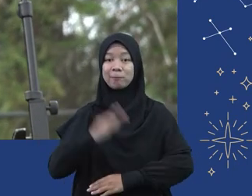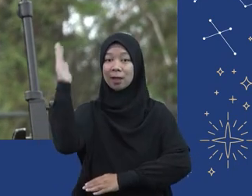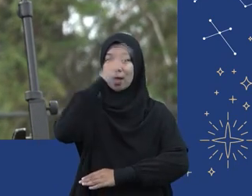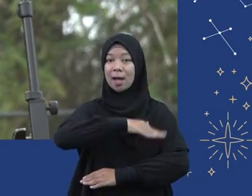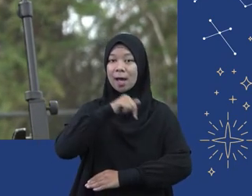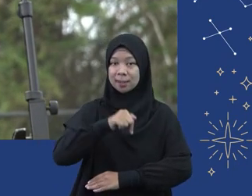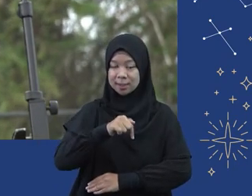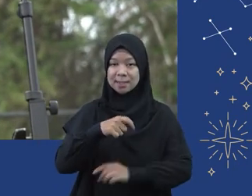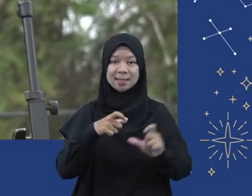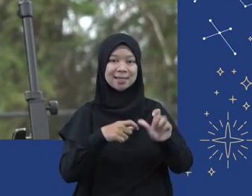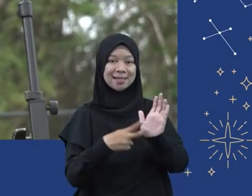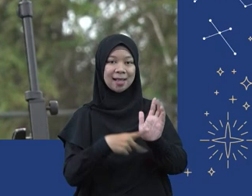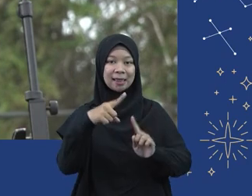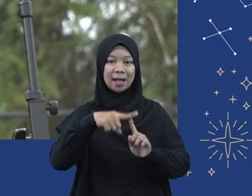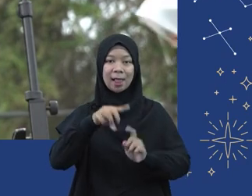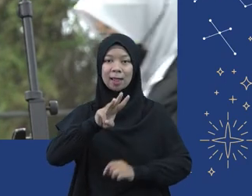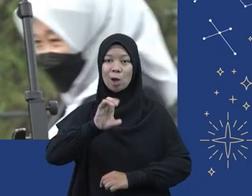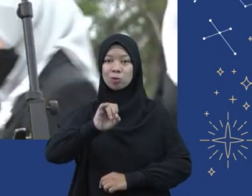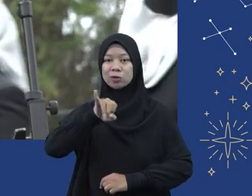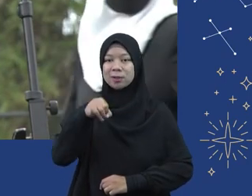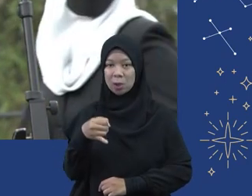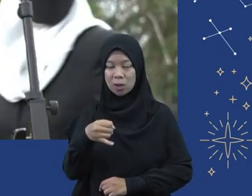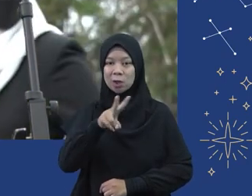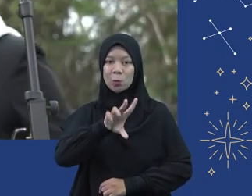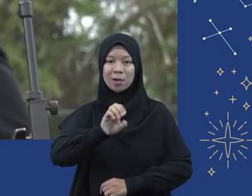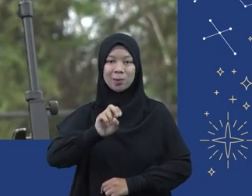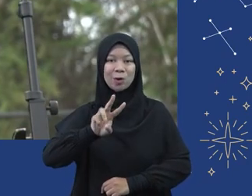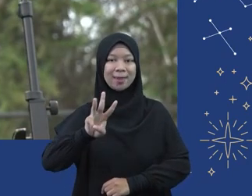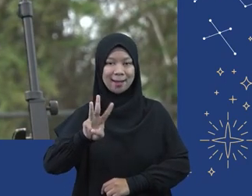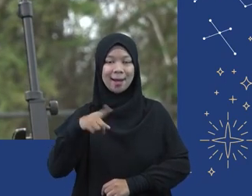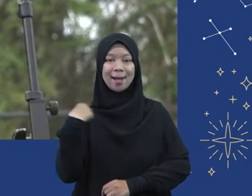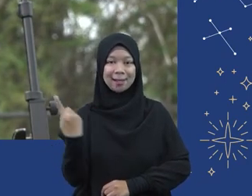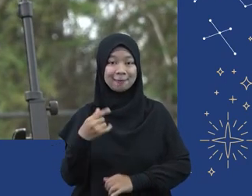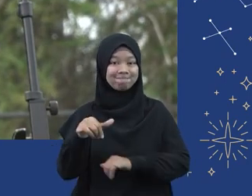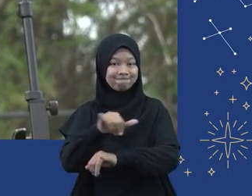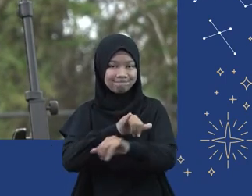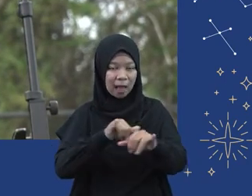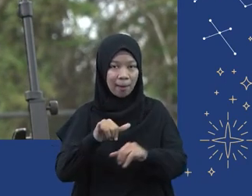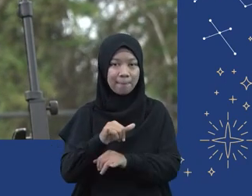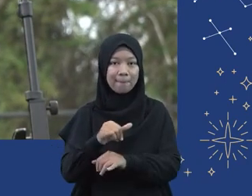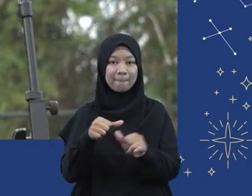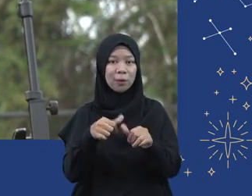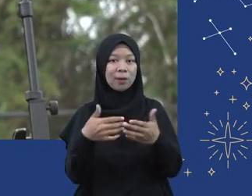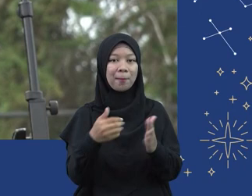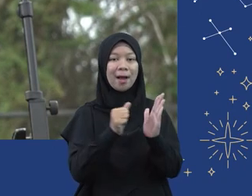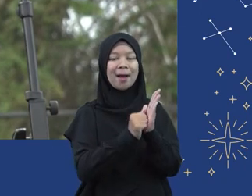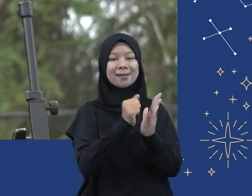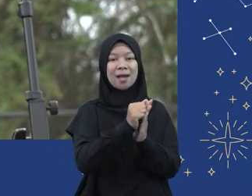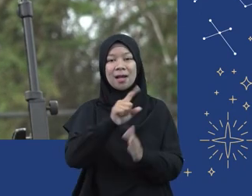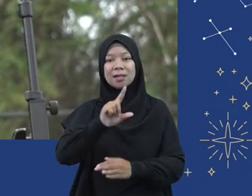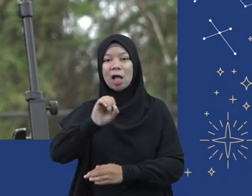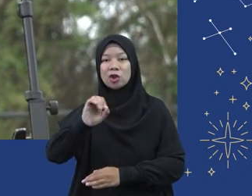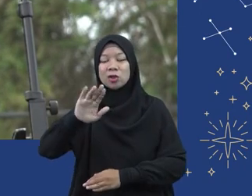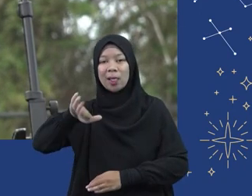Senin 30 Januari 2023 kita akan bersama-sama mengikuti acara peringatan 100 tahun